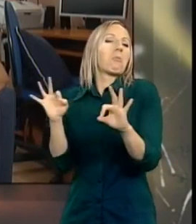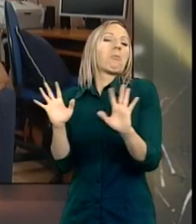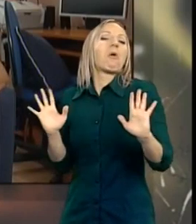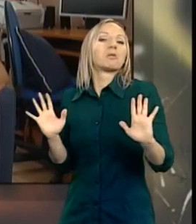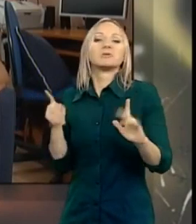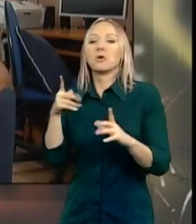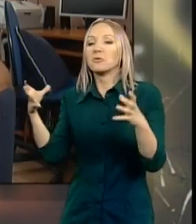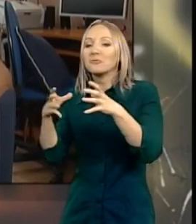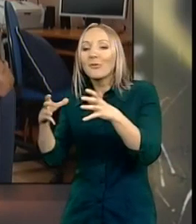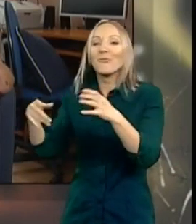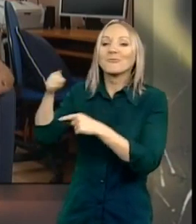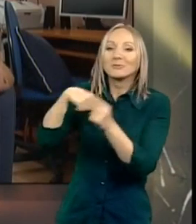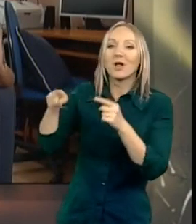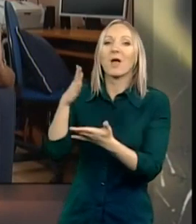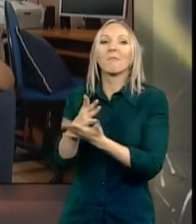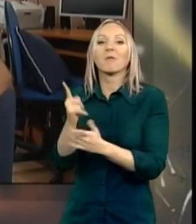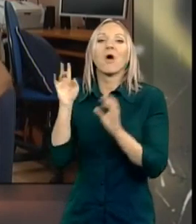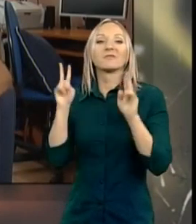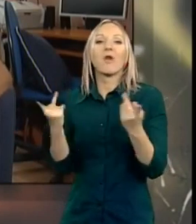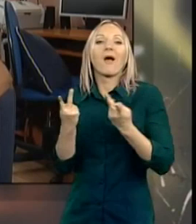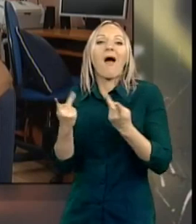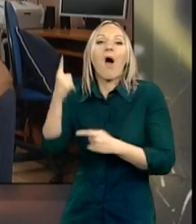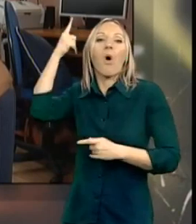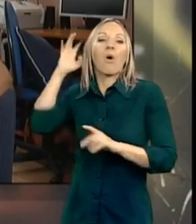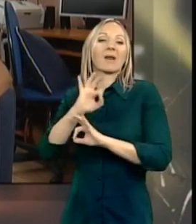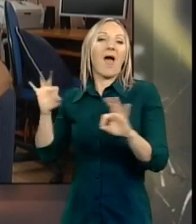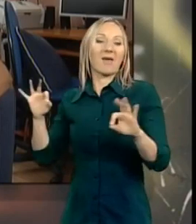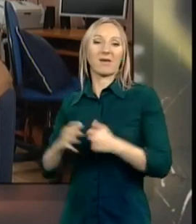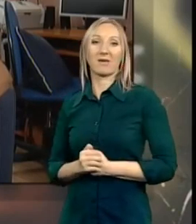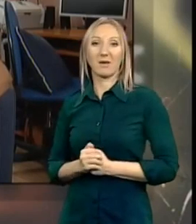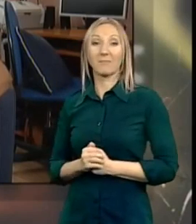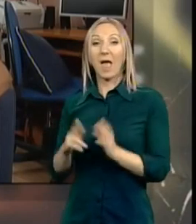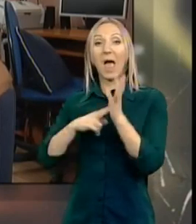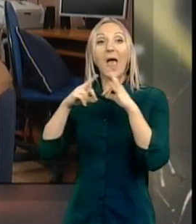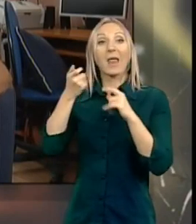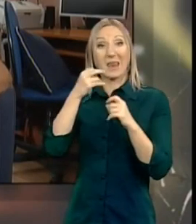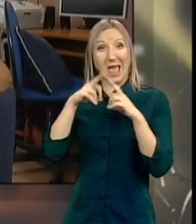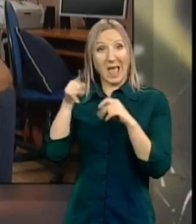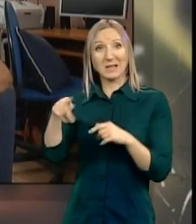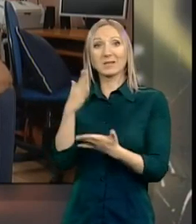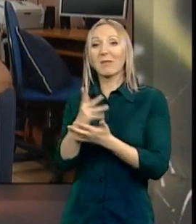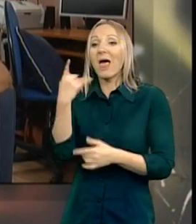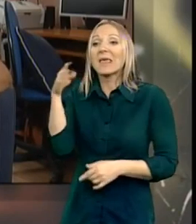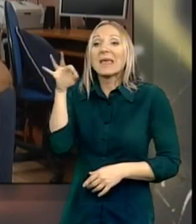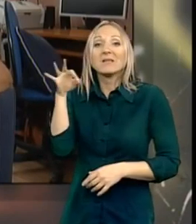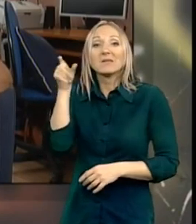družili, to je za njih je bio raj, stvarno. A Naca je bila